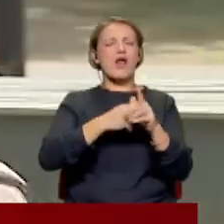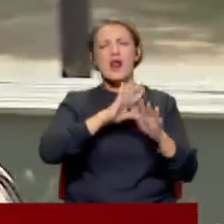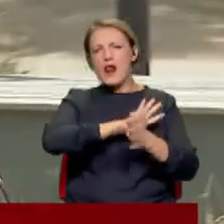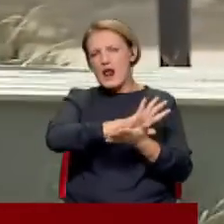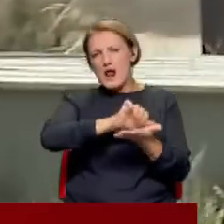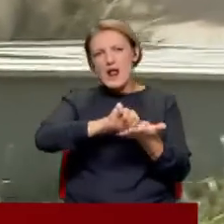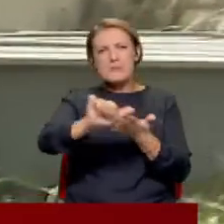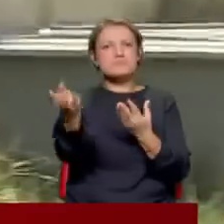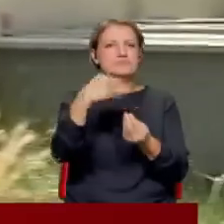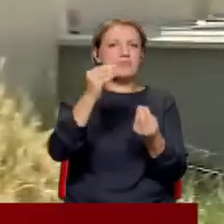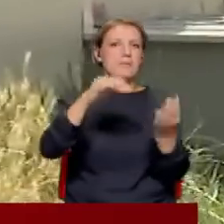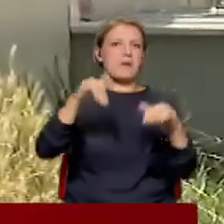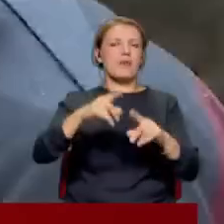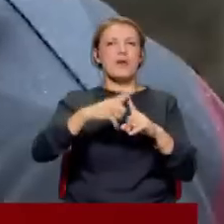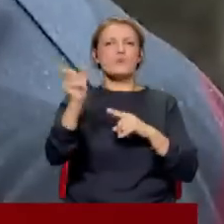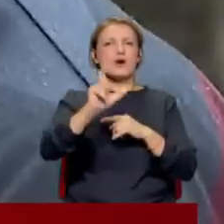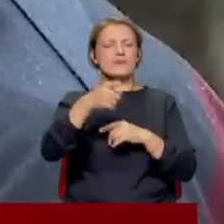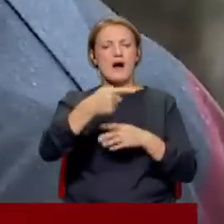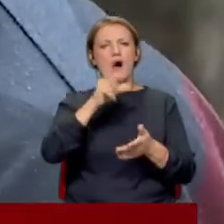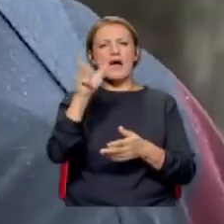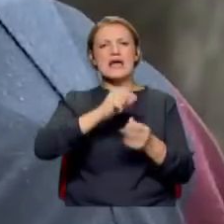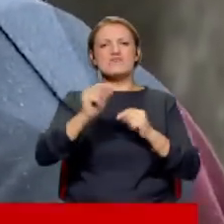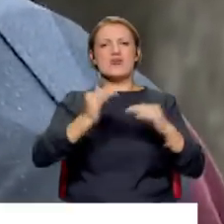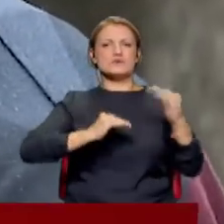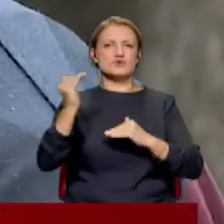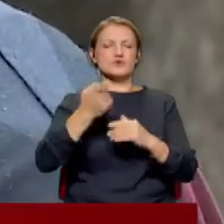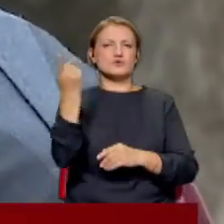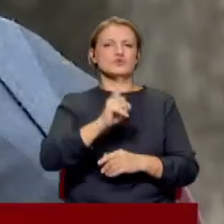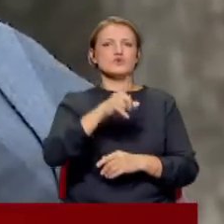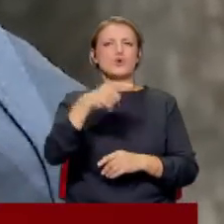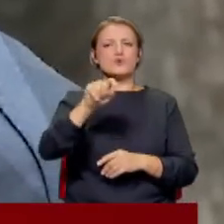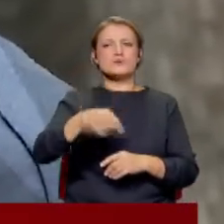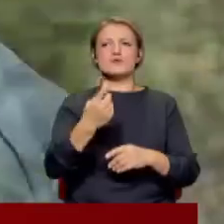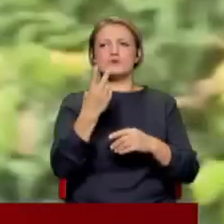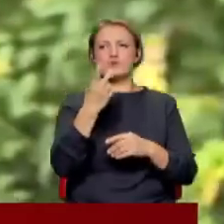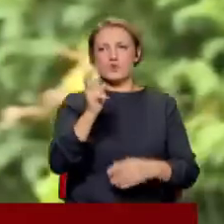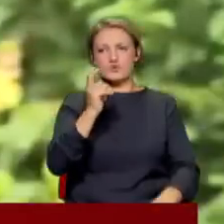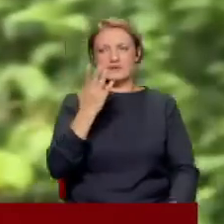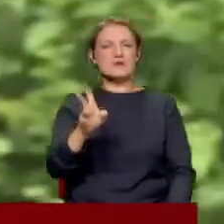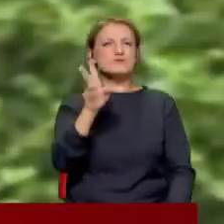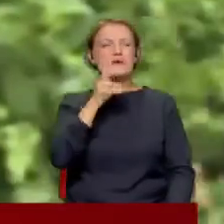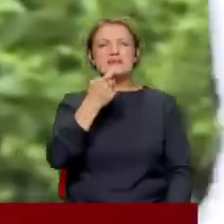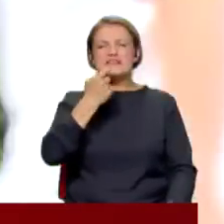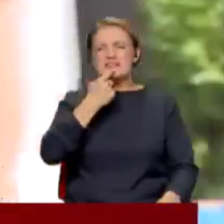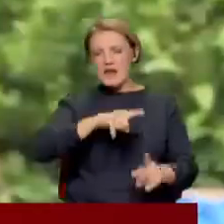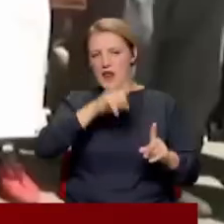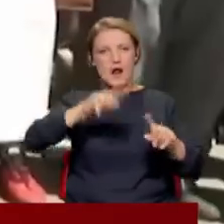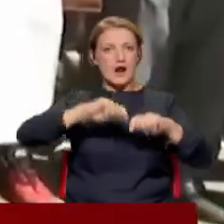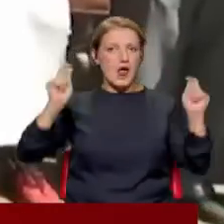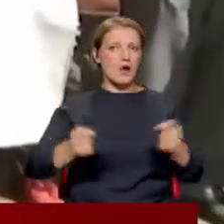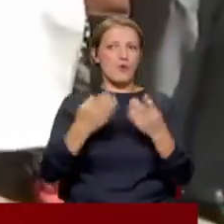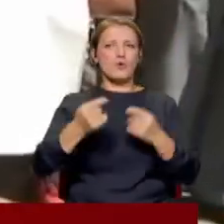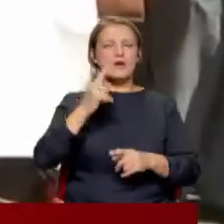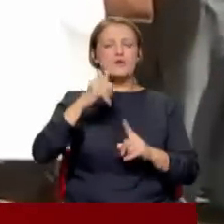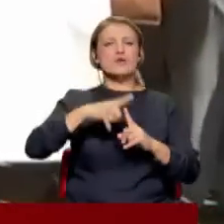kadar her şey zamlandı. Temmuz ayında aylık enflasyon da %9,9'la son yılların rekorunu kırdı.